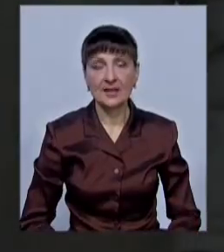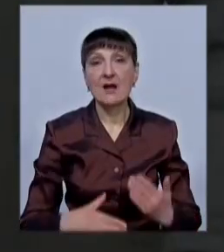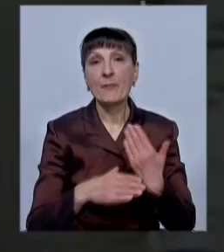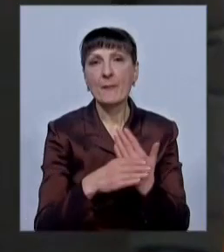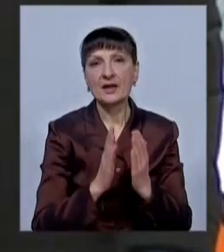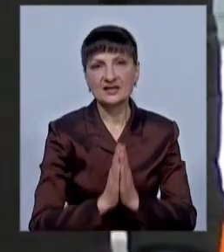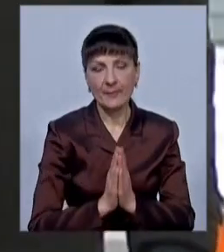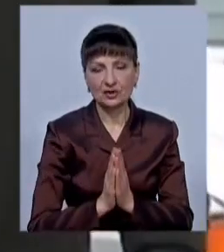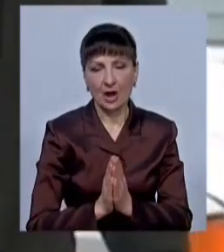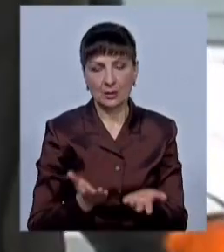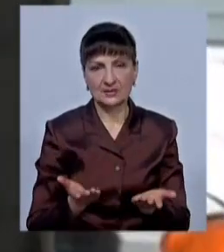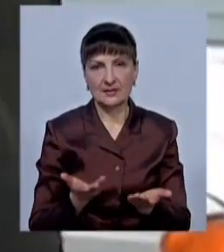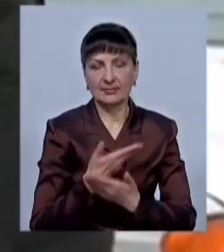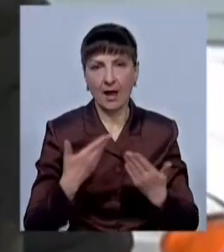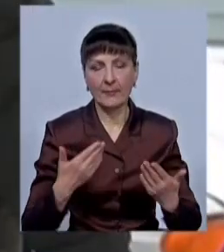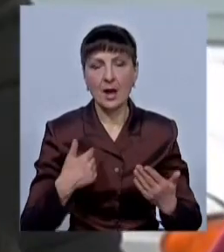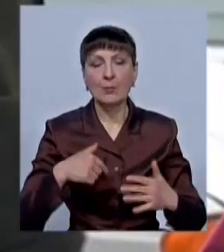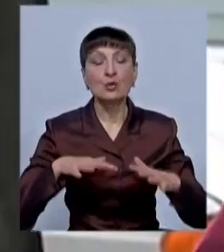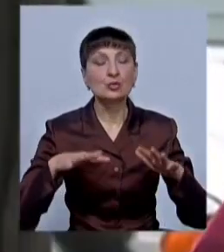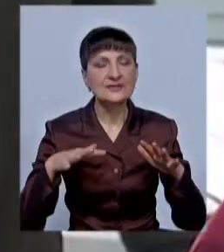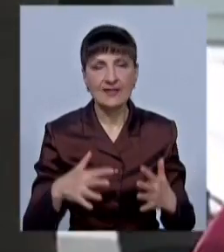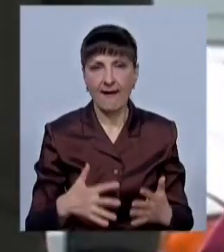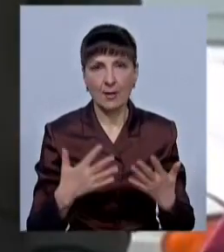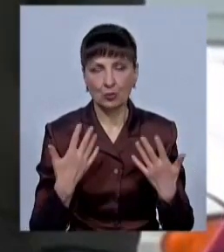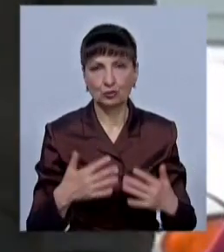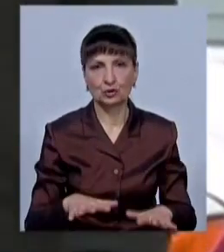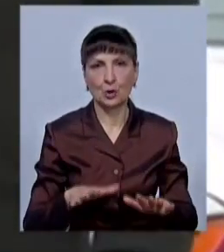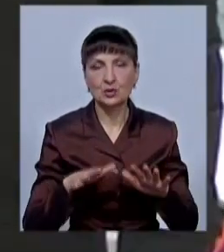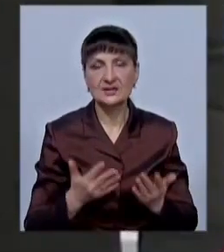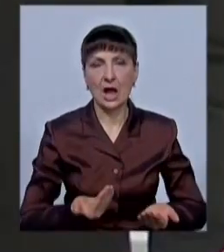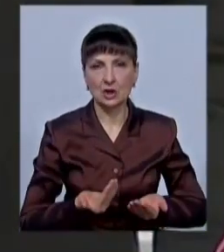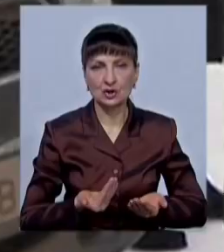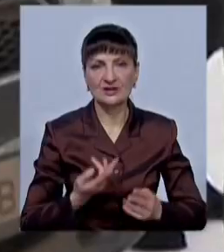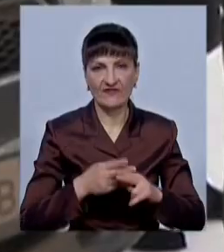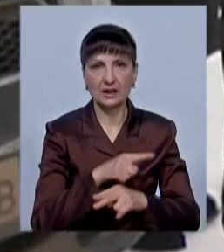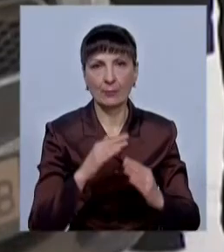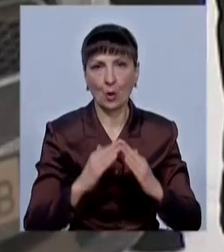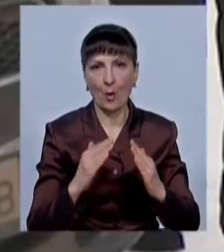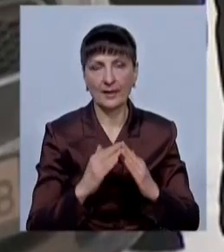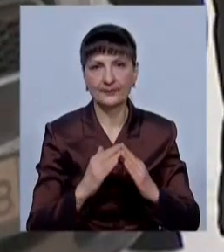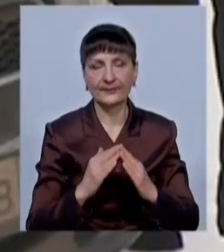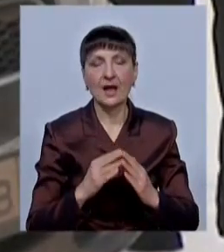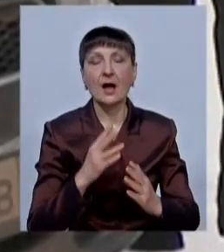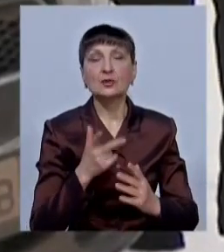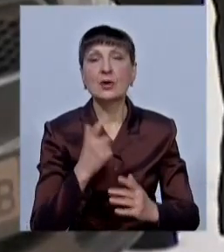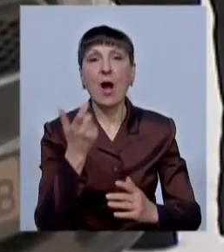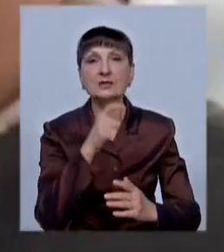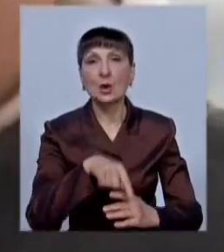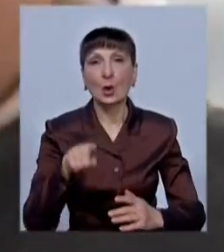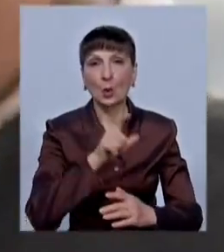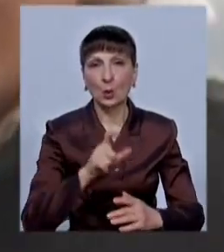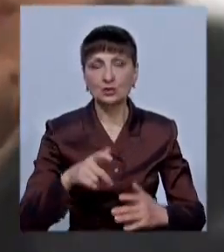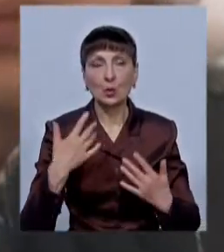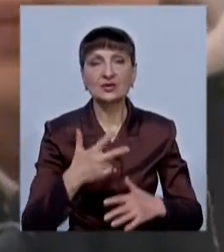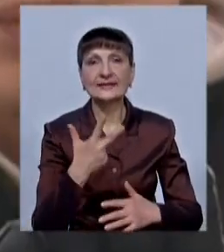Помогите нам. Помогите, мы устали, просто-напросто устали жить в этом доме. Мерзнут своих собственников жильцы Даулет-Кирея